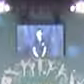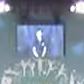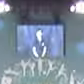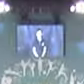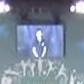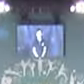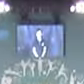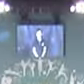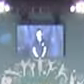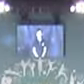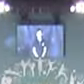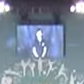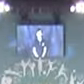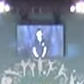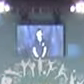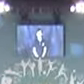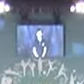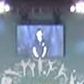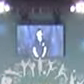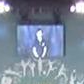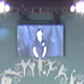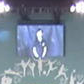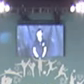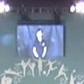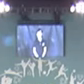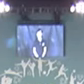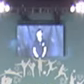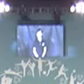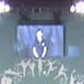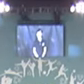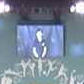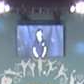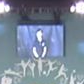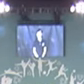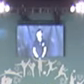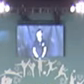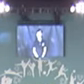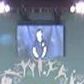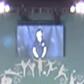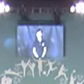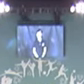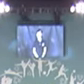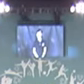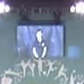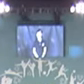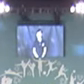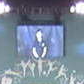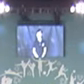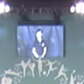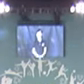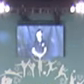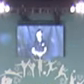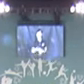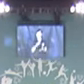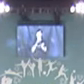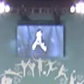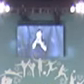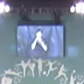And now it's time for the introduction of the flame of the game. 圣火进场。